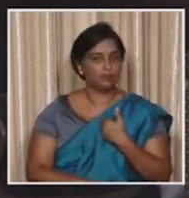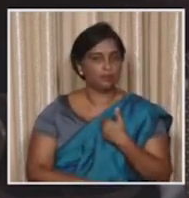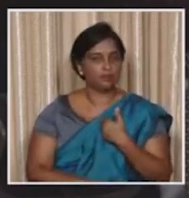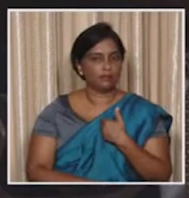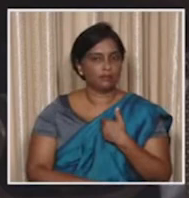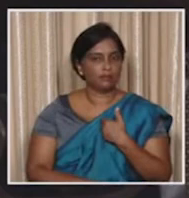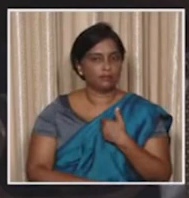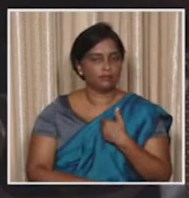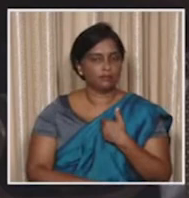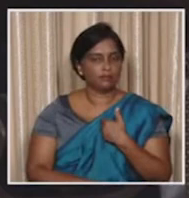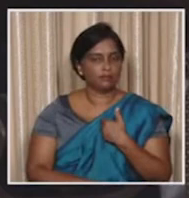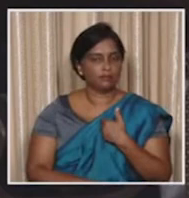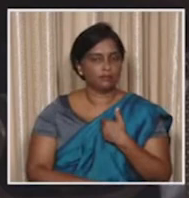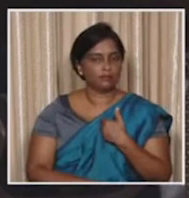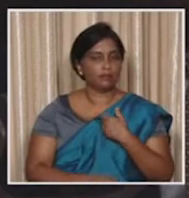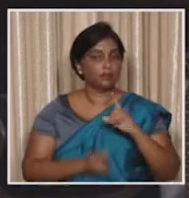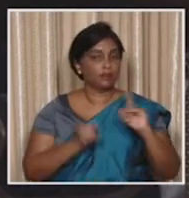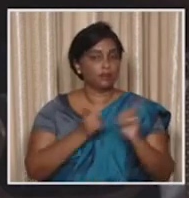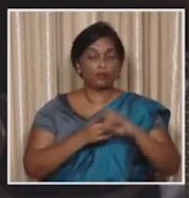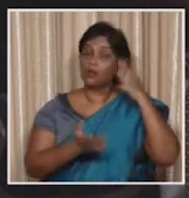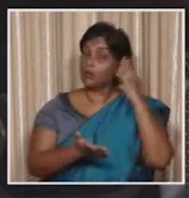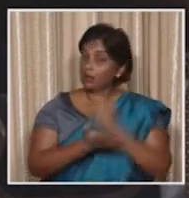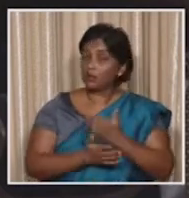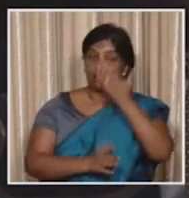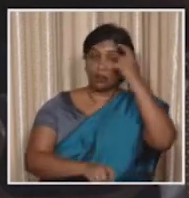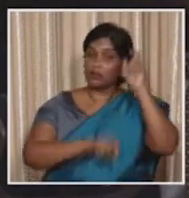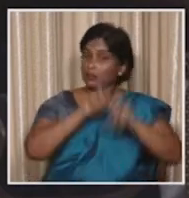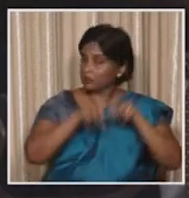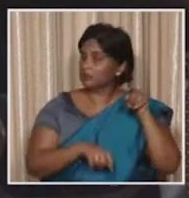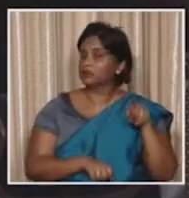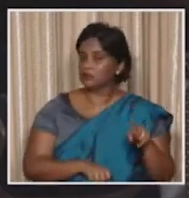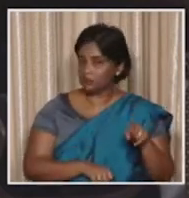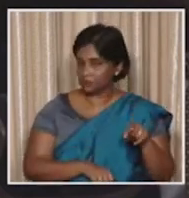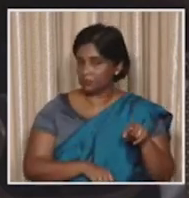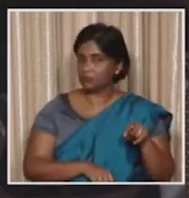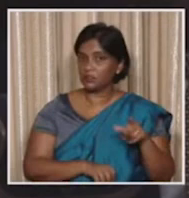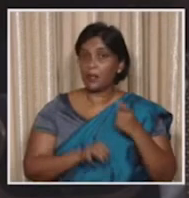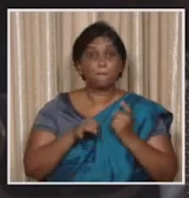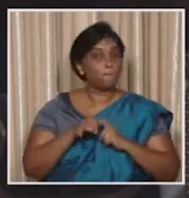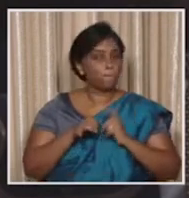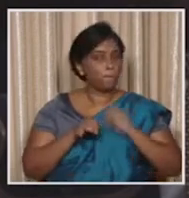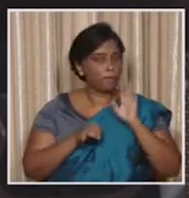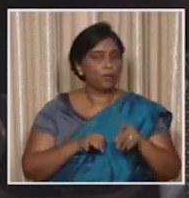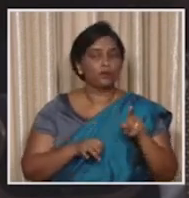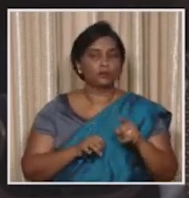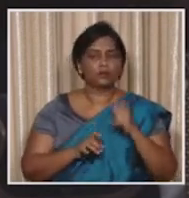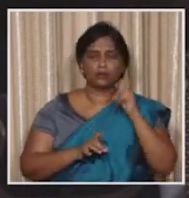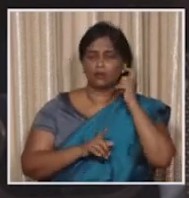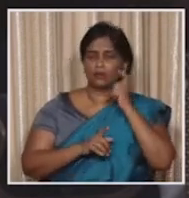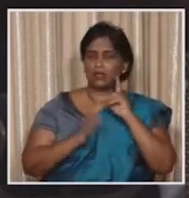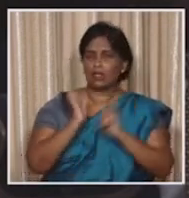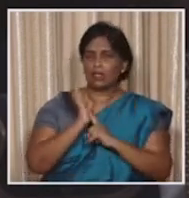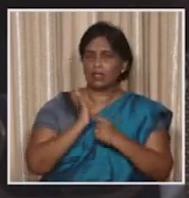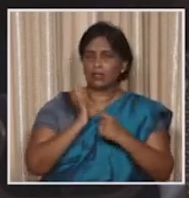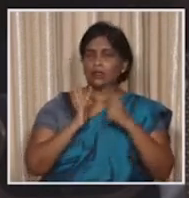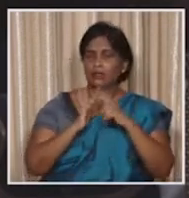அதே போன்று யுத்தத்தை நிறுத்தி தமிழ் மக்களுடைய பிரச்சனைக்கு புலிகளோடு பேசுங்கள், தேச முறைமை அங்கீகரிக்கப்பட்ட அடிப்படையில் ஒரு சமஸ்தி தீர்வை கொண்டு வர முயற்சி